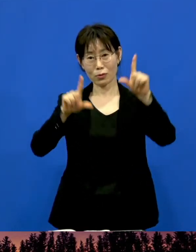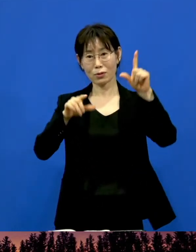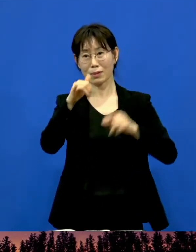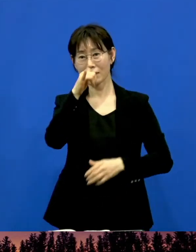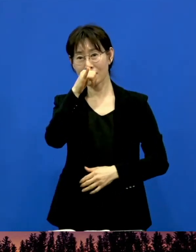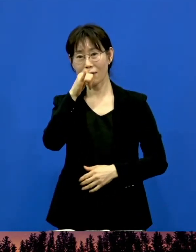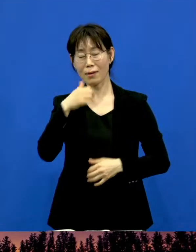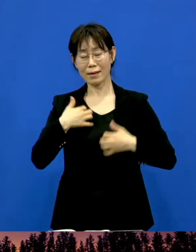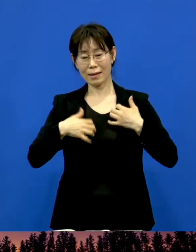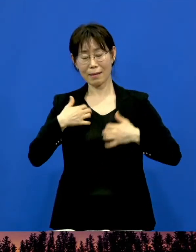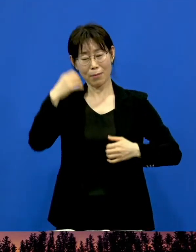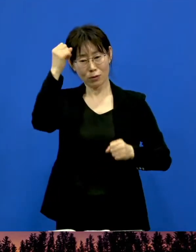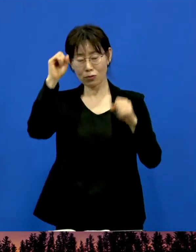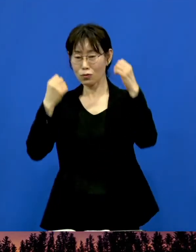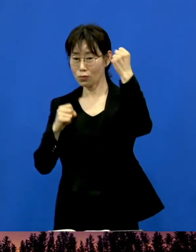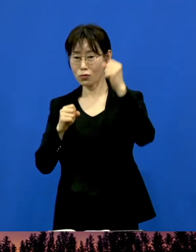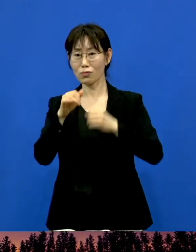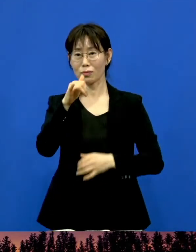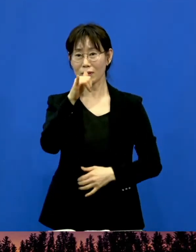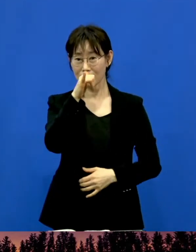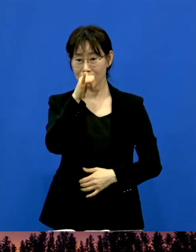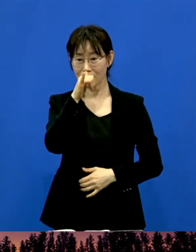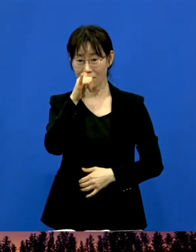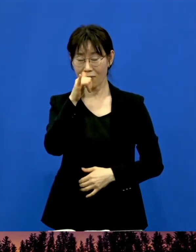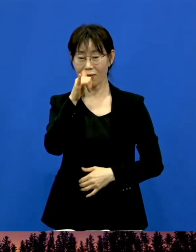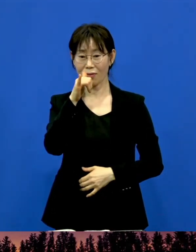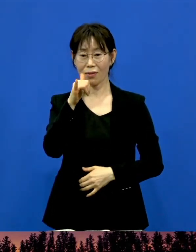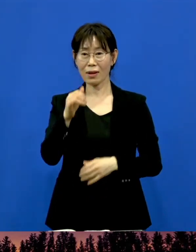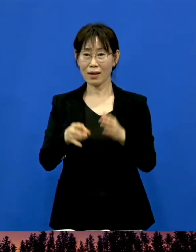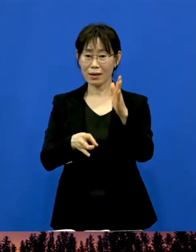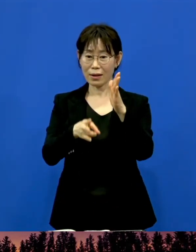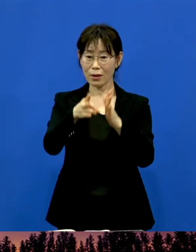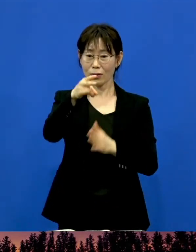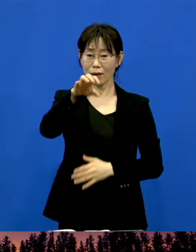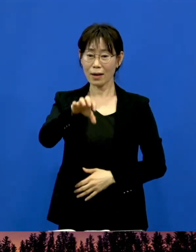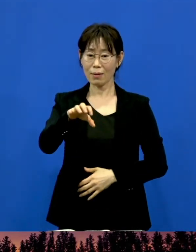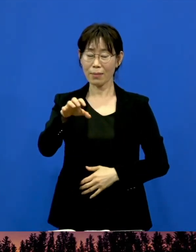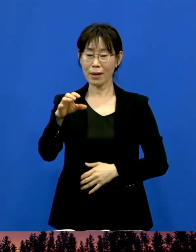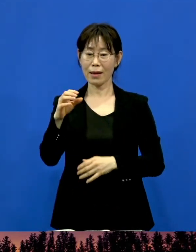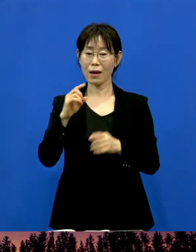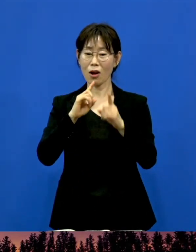그 법궤가 예루살렘으로 돌아올 때에